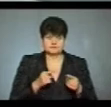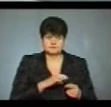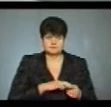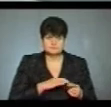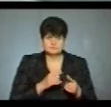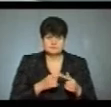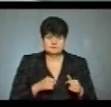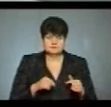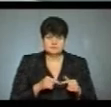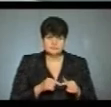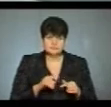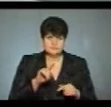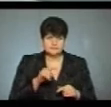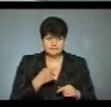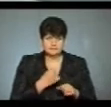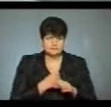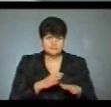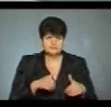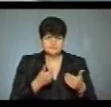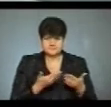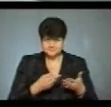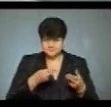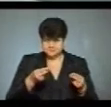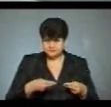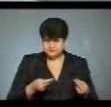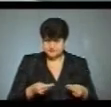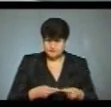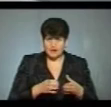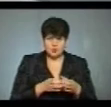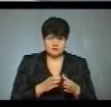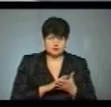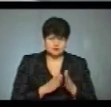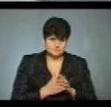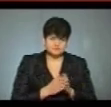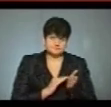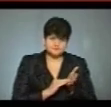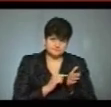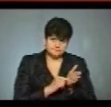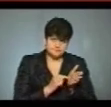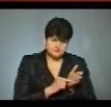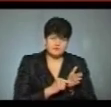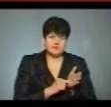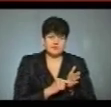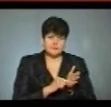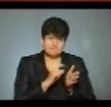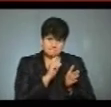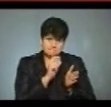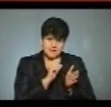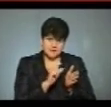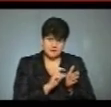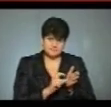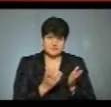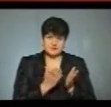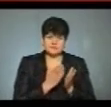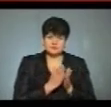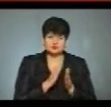профспілкові організації, вимагати від роботодавця укладення колективного договору, зазначати в тому колективному договорі певні параметри, які мали